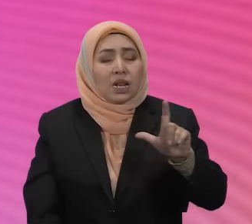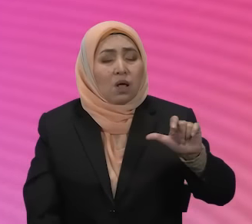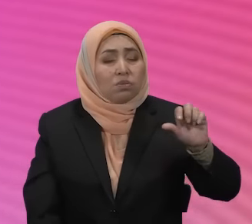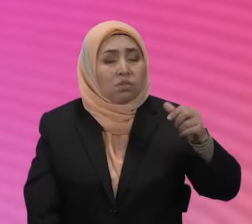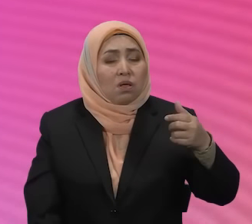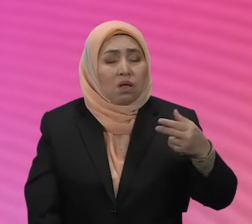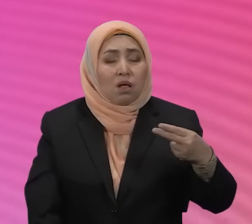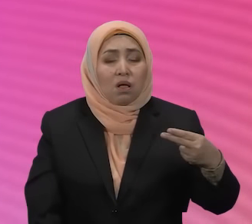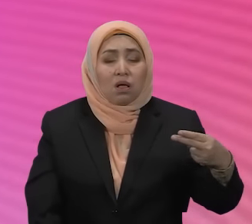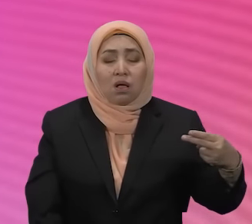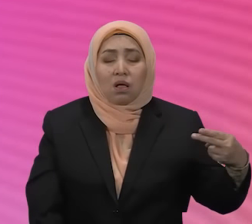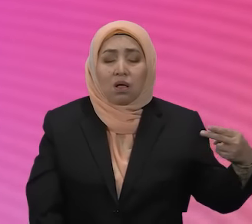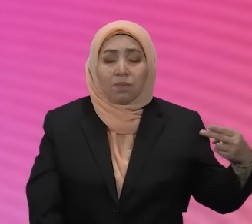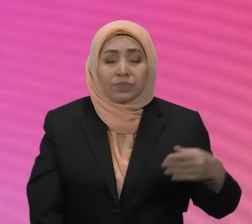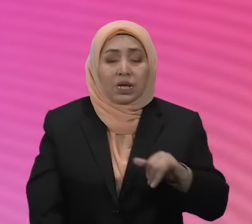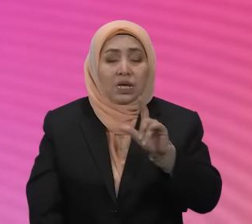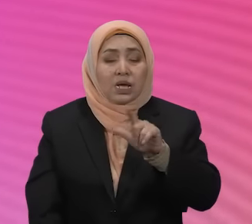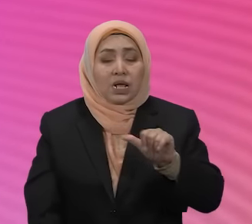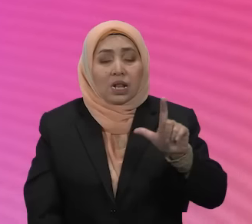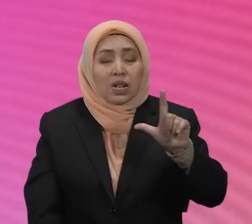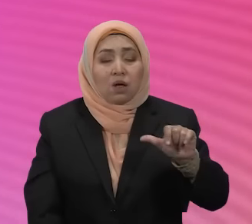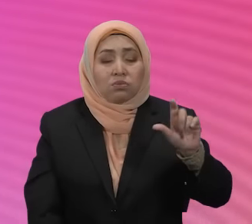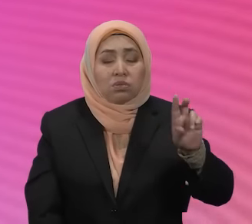illa Allah.